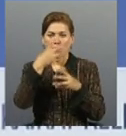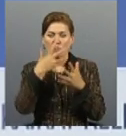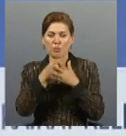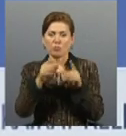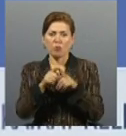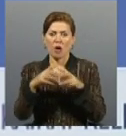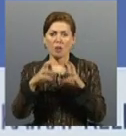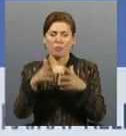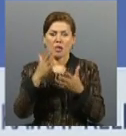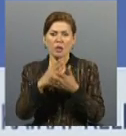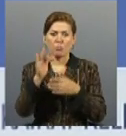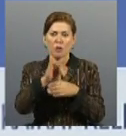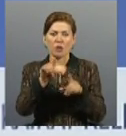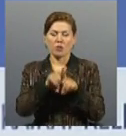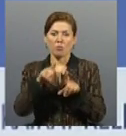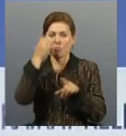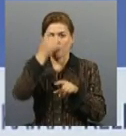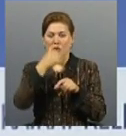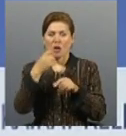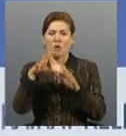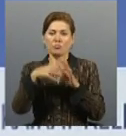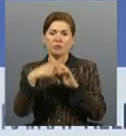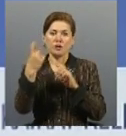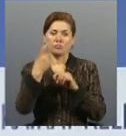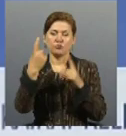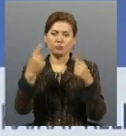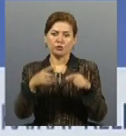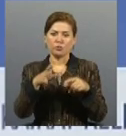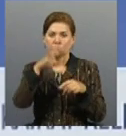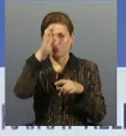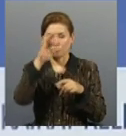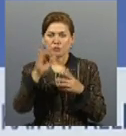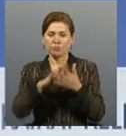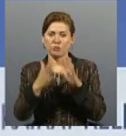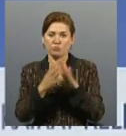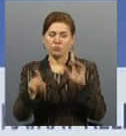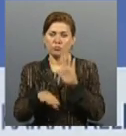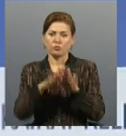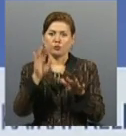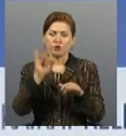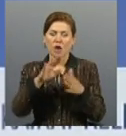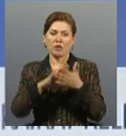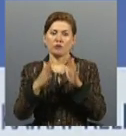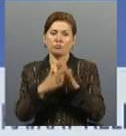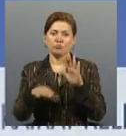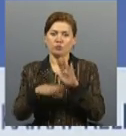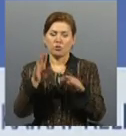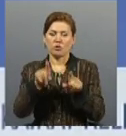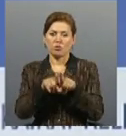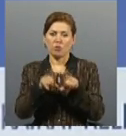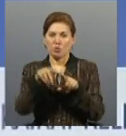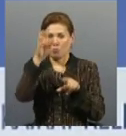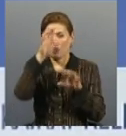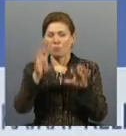тәжірибесі әлемде бар. Оның арқасында соңғы экономикалық дағдарыс кезінде үкіметтің жағдайы жақсарады. Сондай-ақ жағдайды жақсарту мақсатында